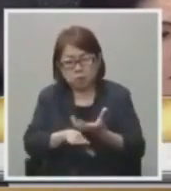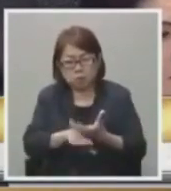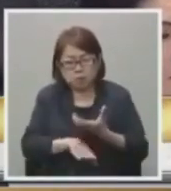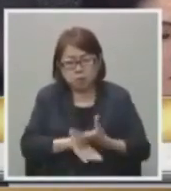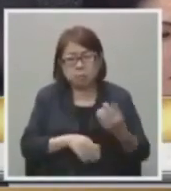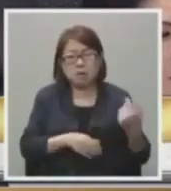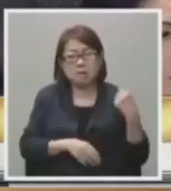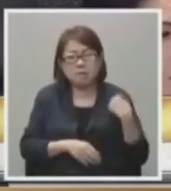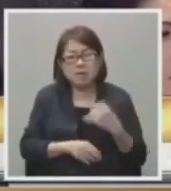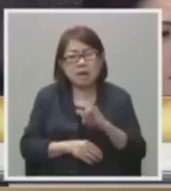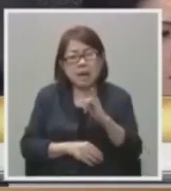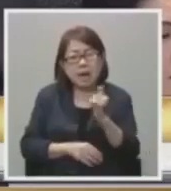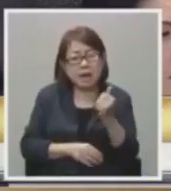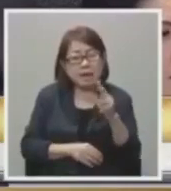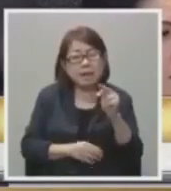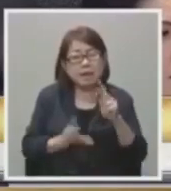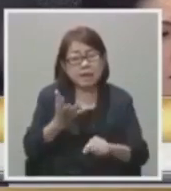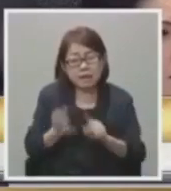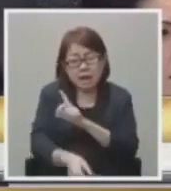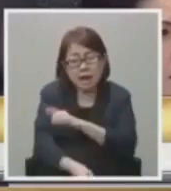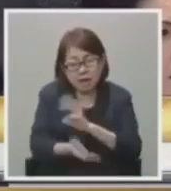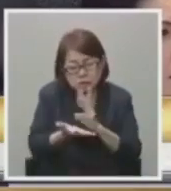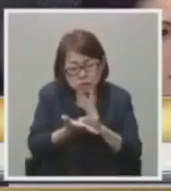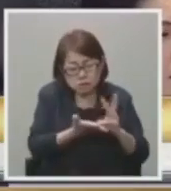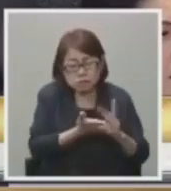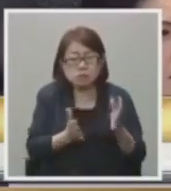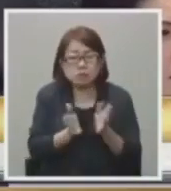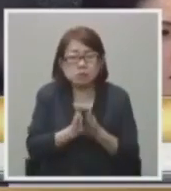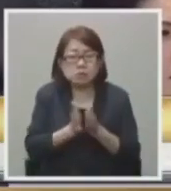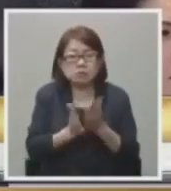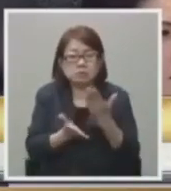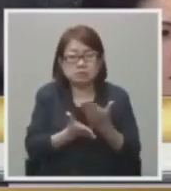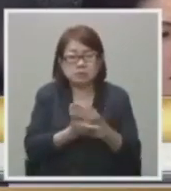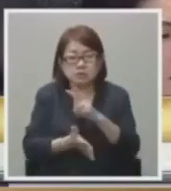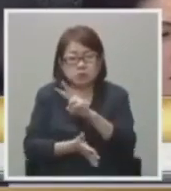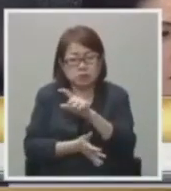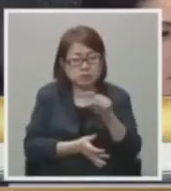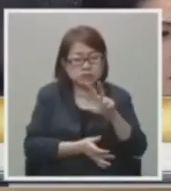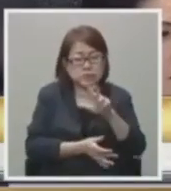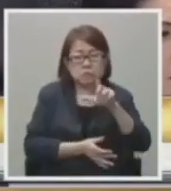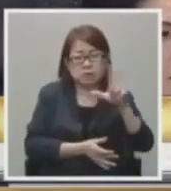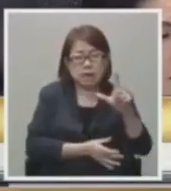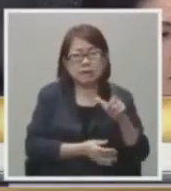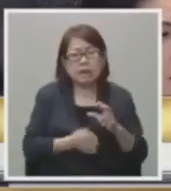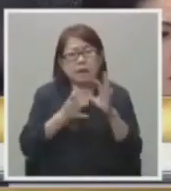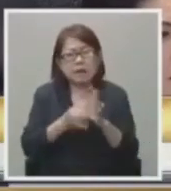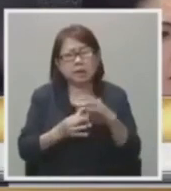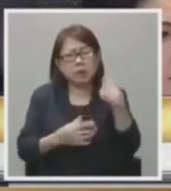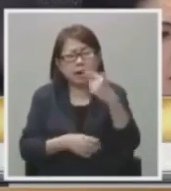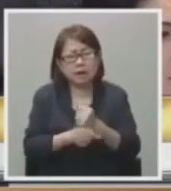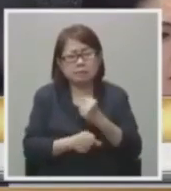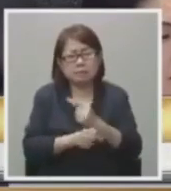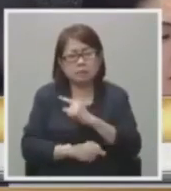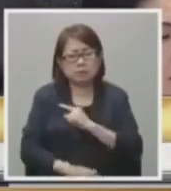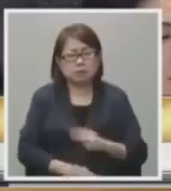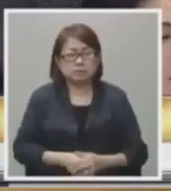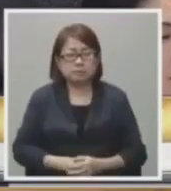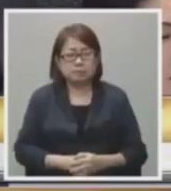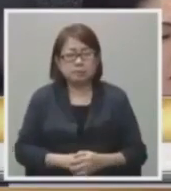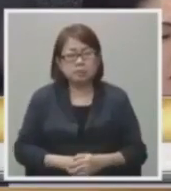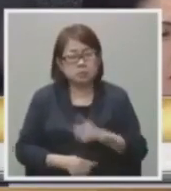ไอ้ไปด้วยครับคิดเป็นเงิน200-300ล้านมันใครที่เกี่ยวข้องไปจัดการถ้าไ